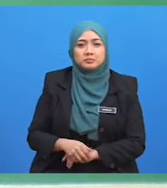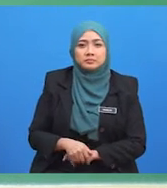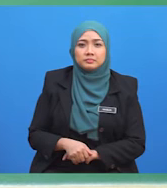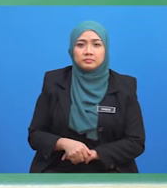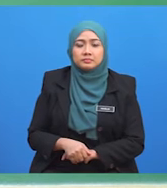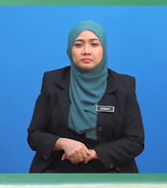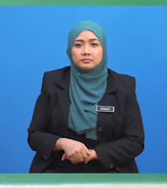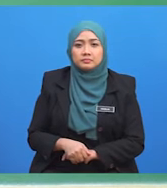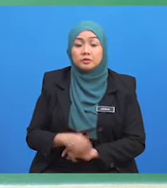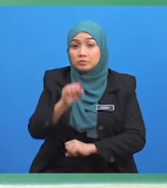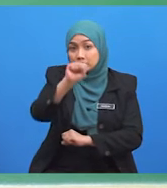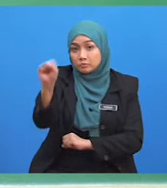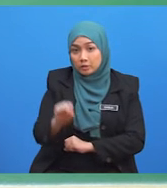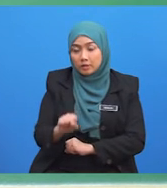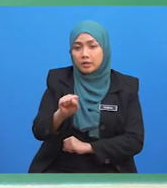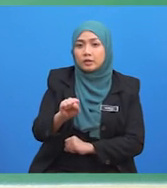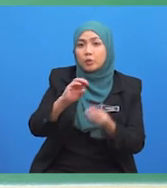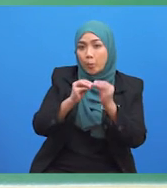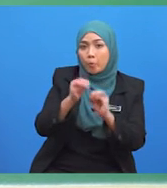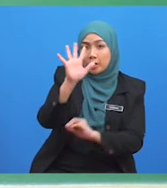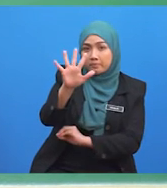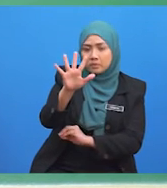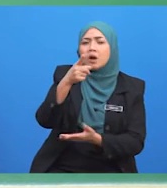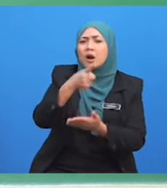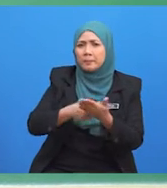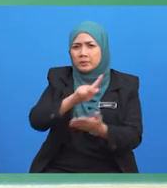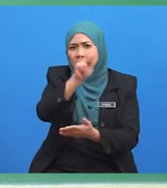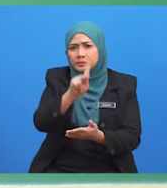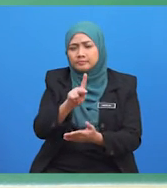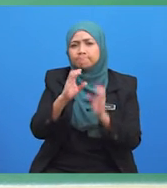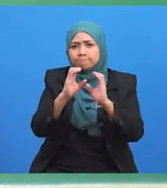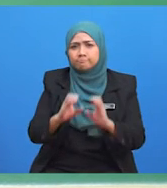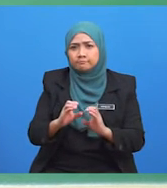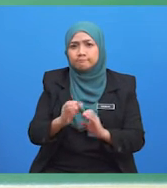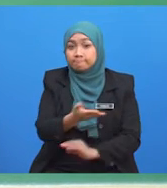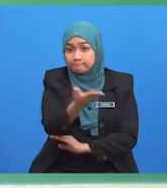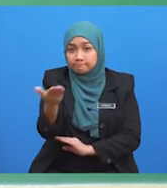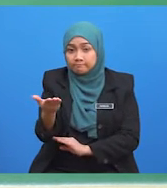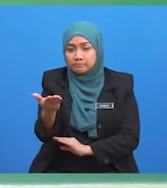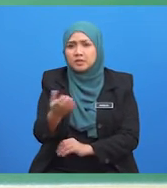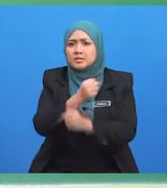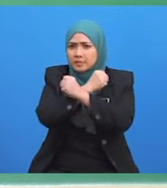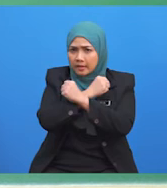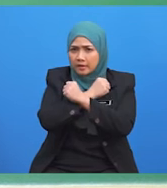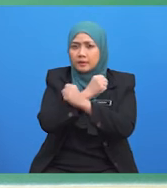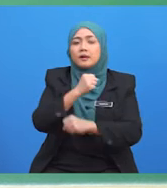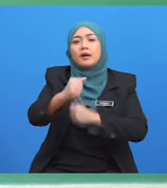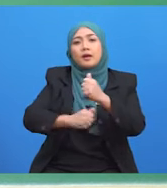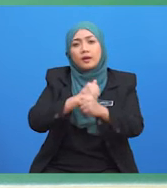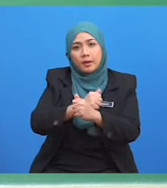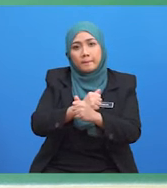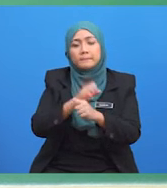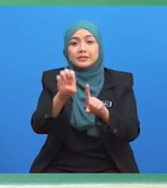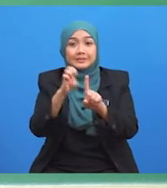semua. Soalan kelima, apakah cara kamu menyayangi alam sekitar?